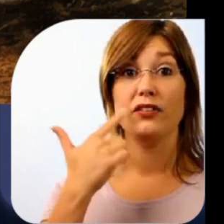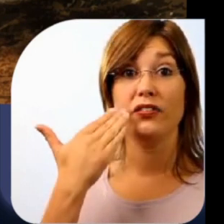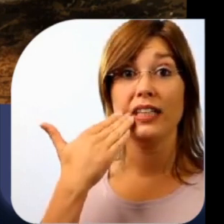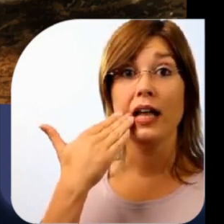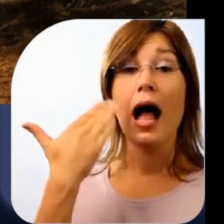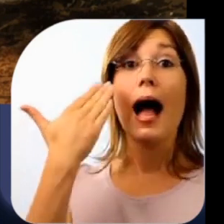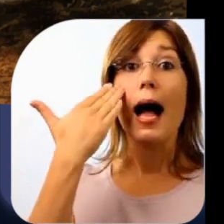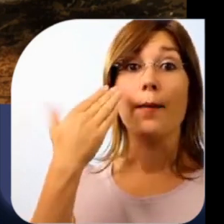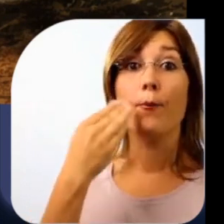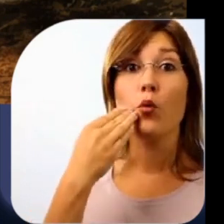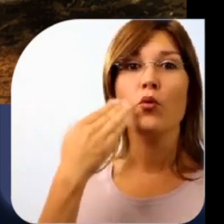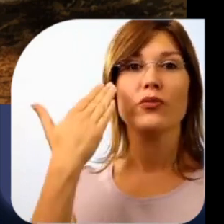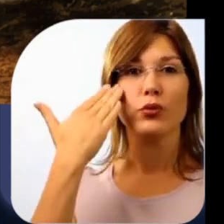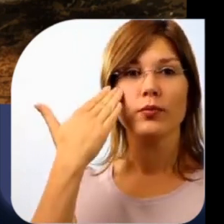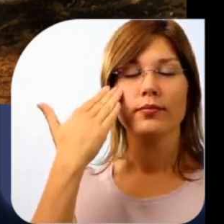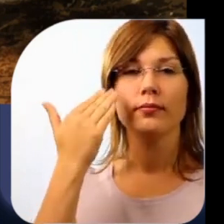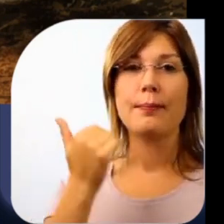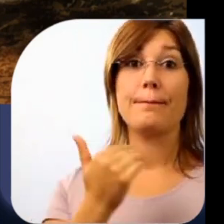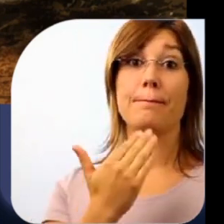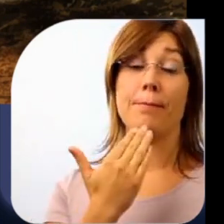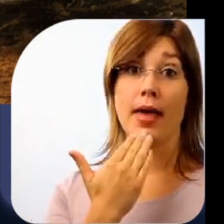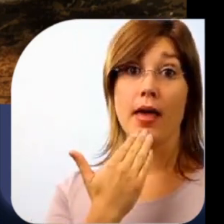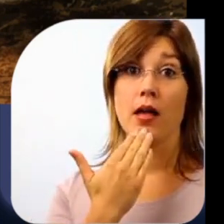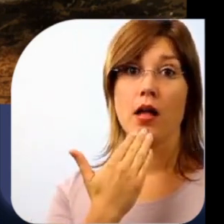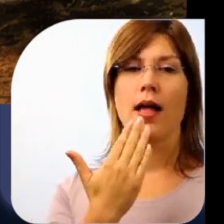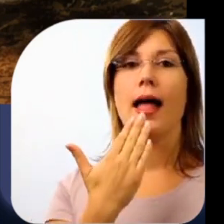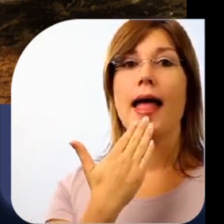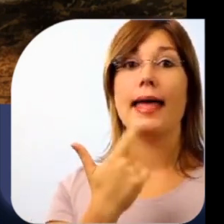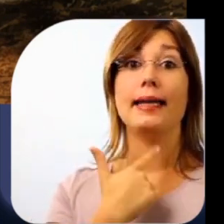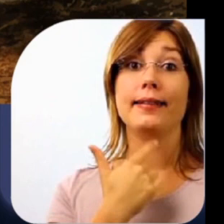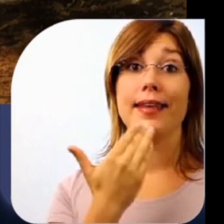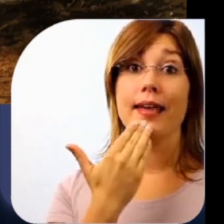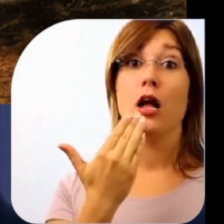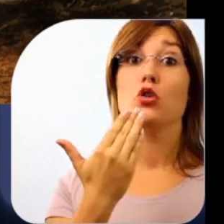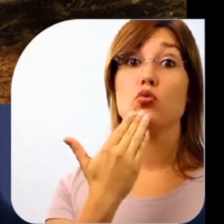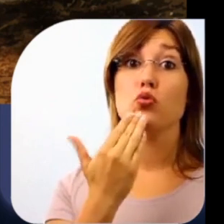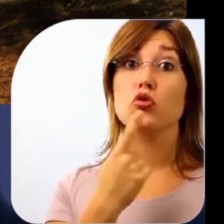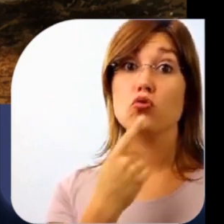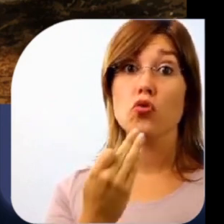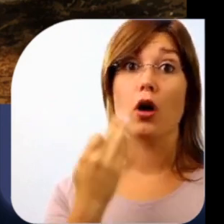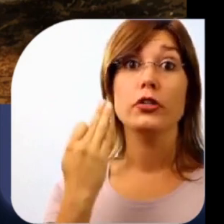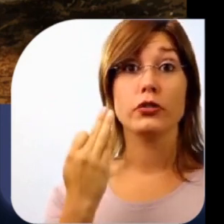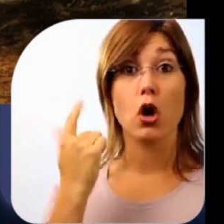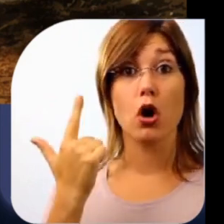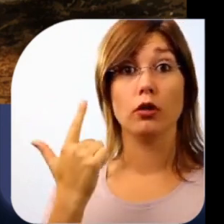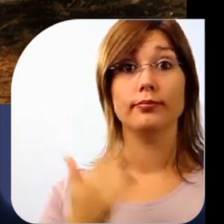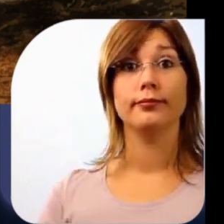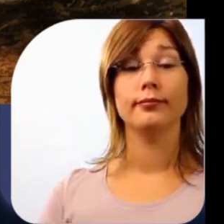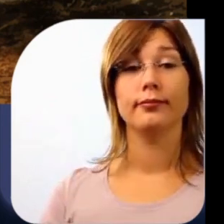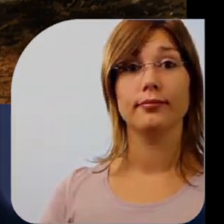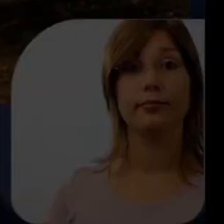Elle y fit un bon feu, mais elle était toujours